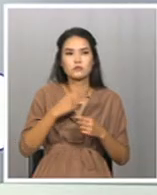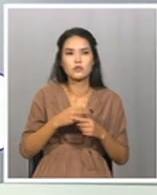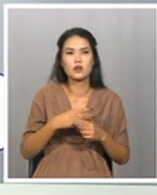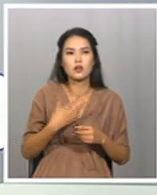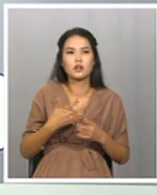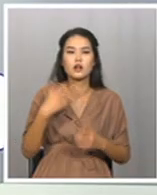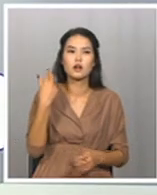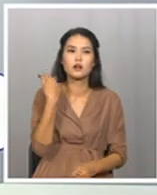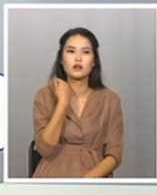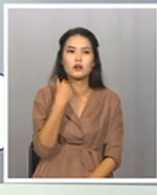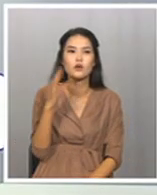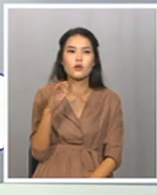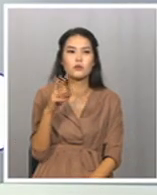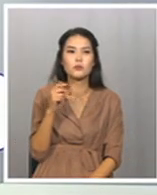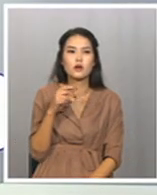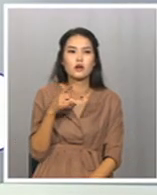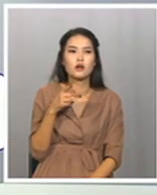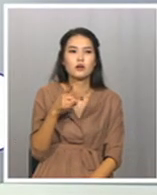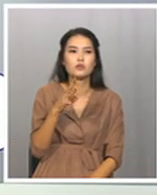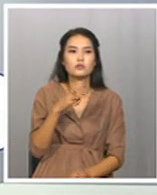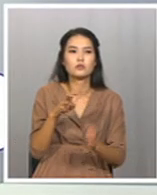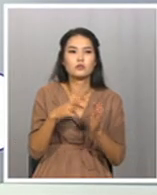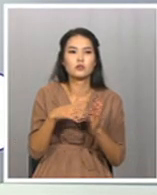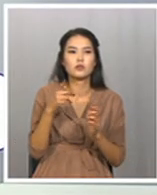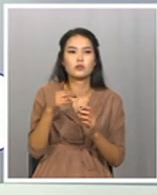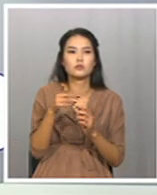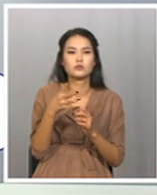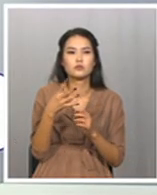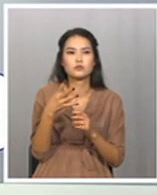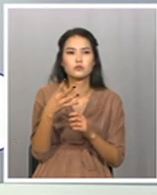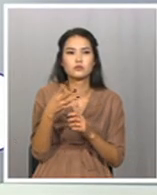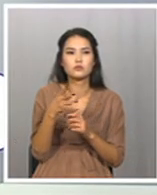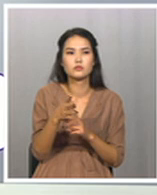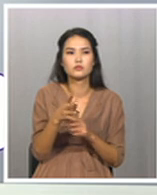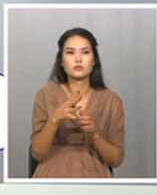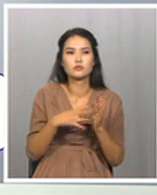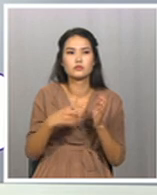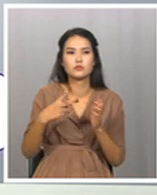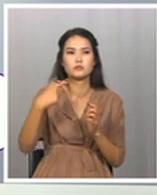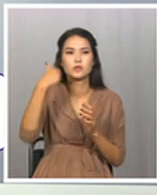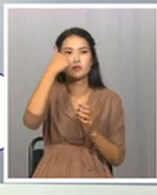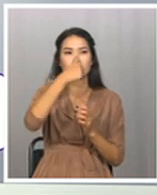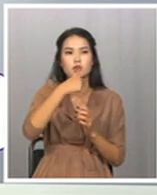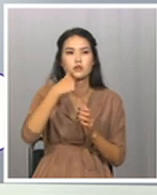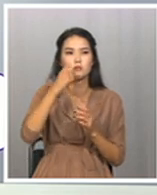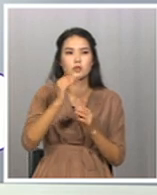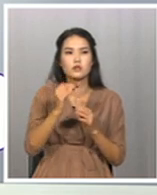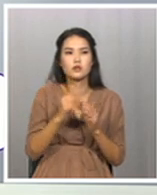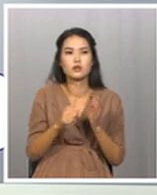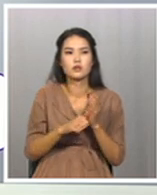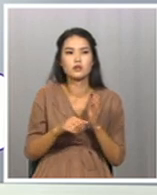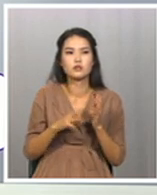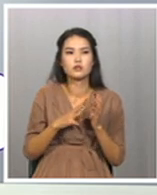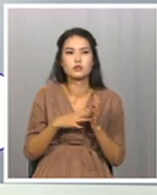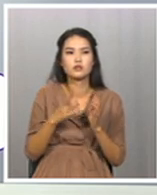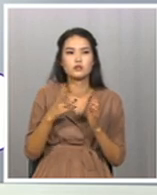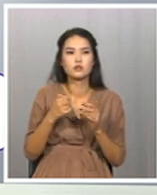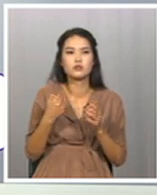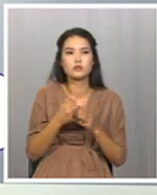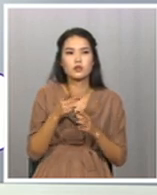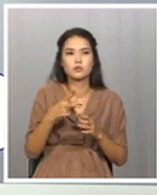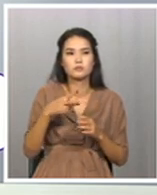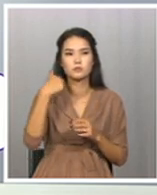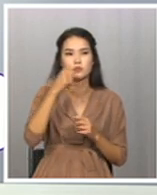Ұлыбритания 1900 жылдары 4921 доллар табыс көрсеткішіне көрсеткен болса, 2020